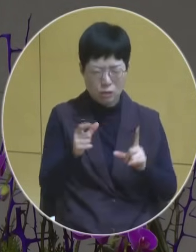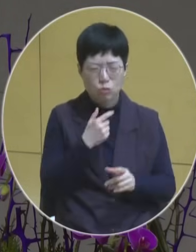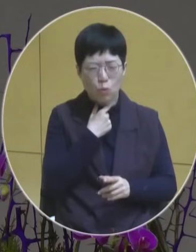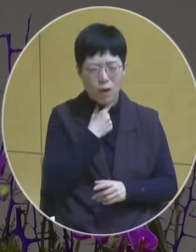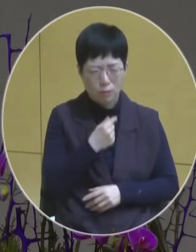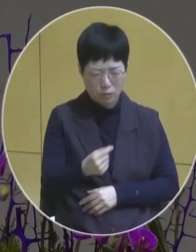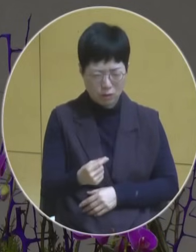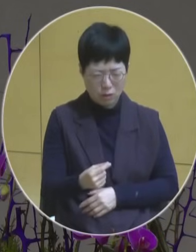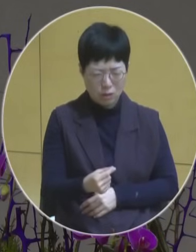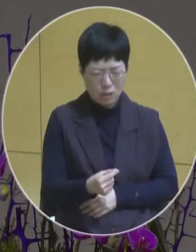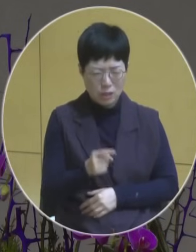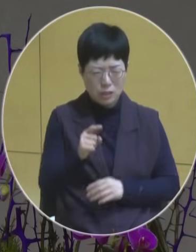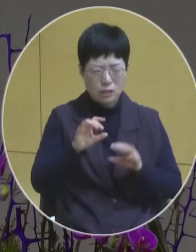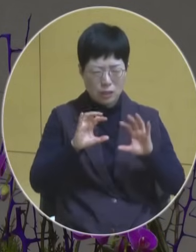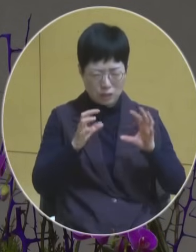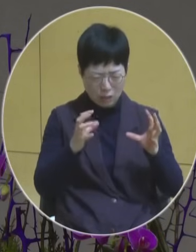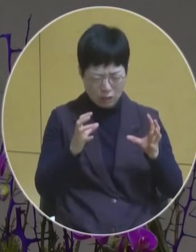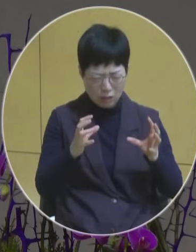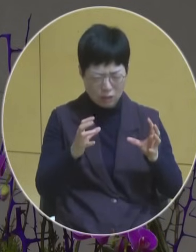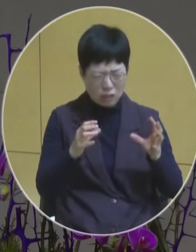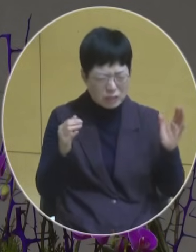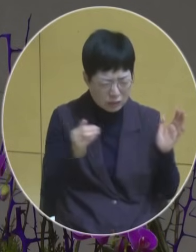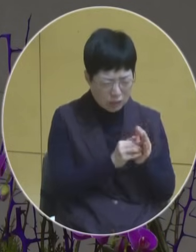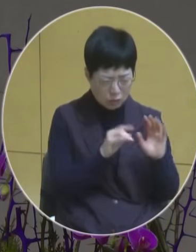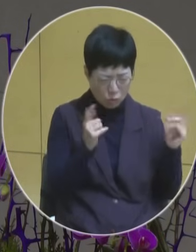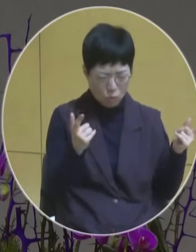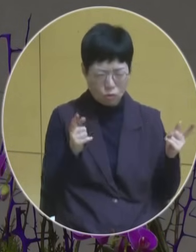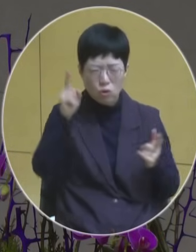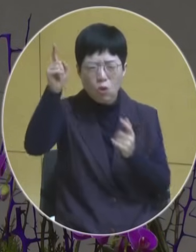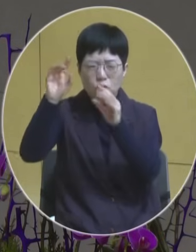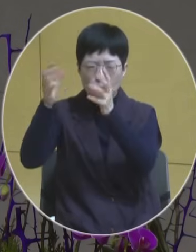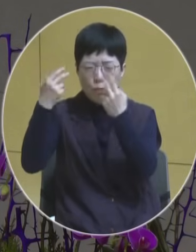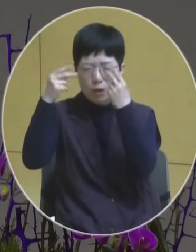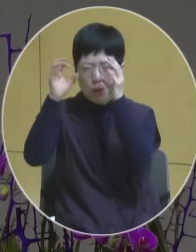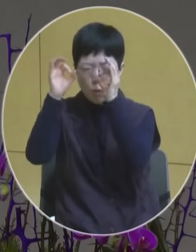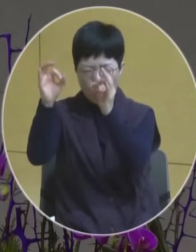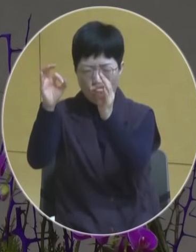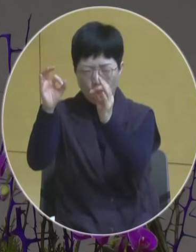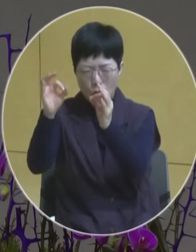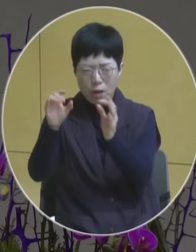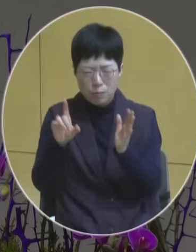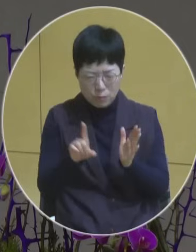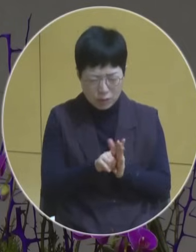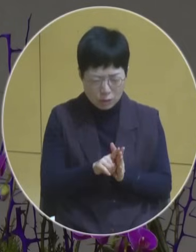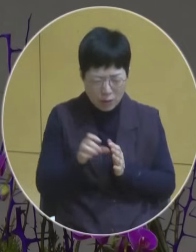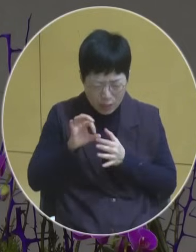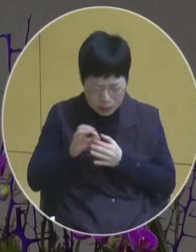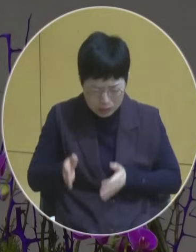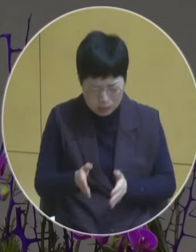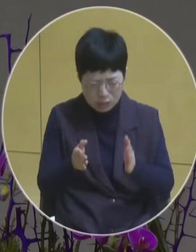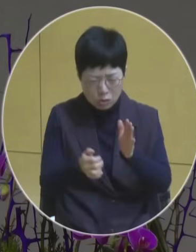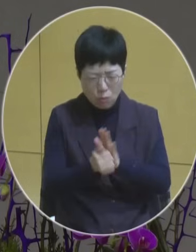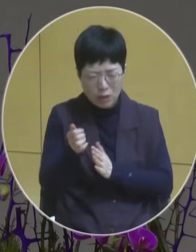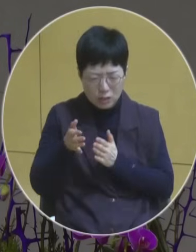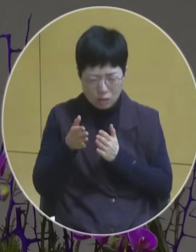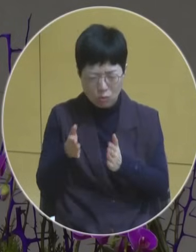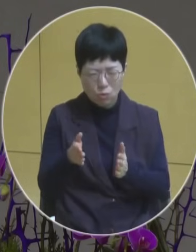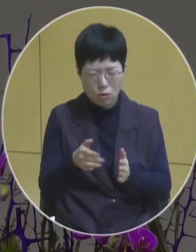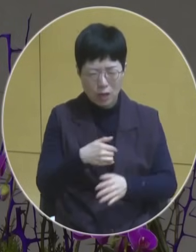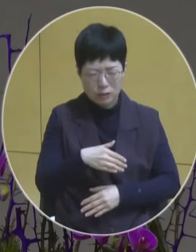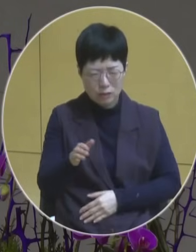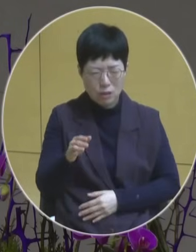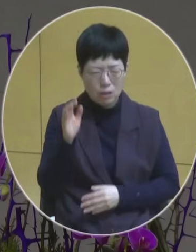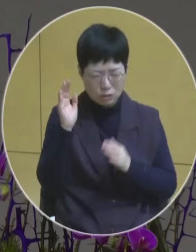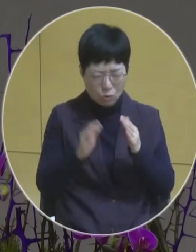소망합니다. 이 세상이 전부가 아니고 저 천국 바라보며 믿음의 길, 소망의 길로 정진하는